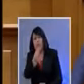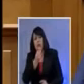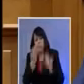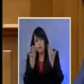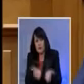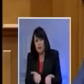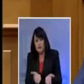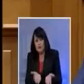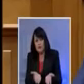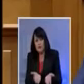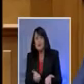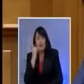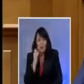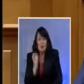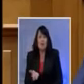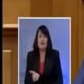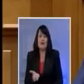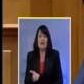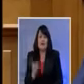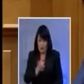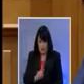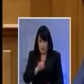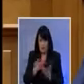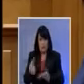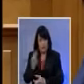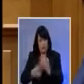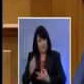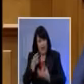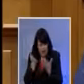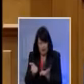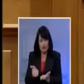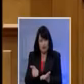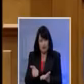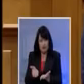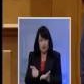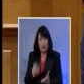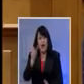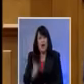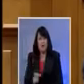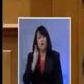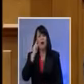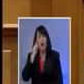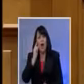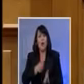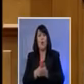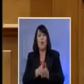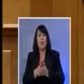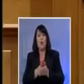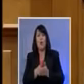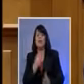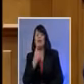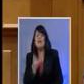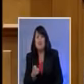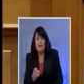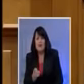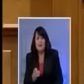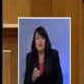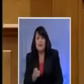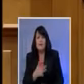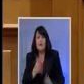μιλάνε. Μιλάει ο κύριος Μητσοτάκης, που δεν χάνει ευκαιρία να ταυτίζεται διαρκώς σε